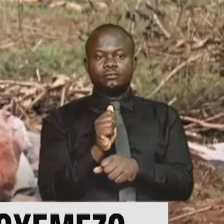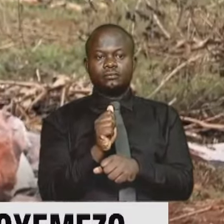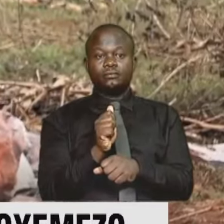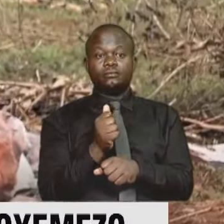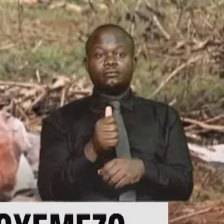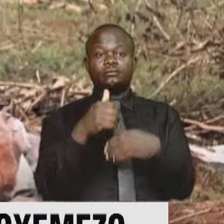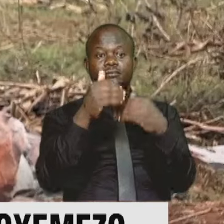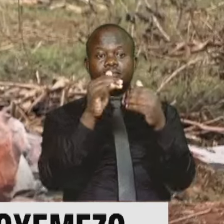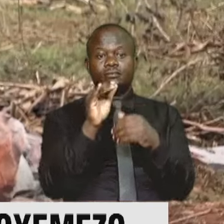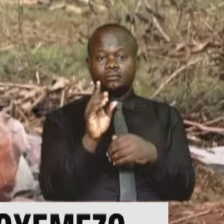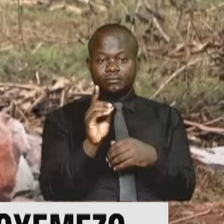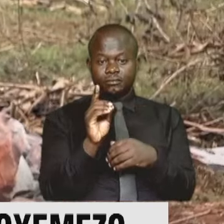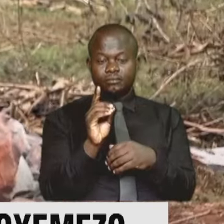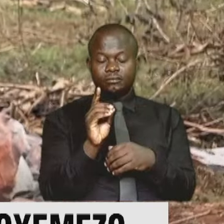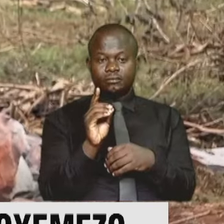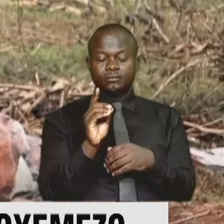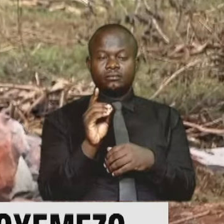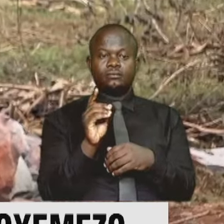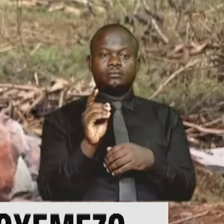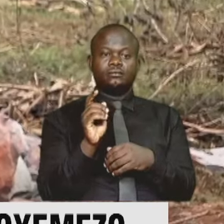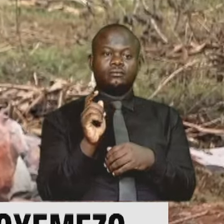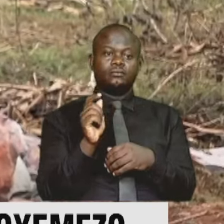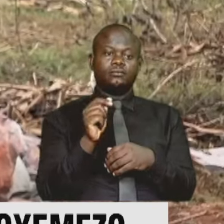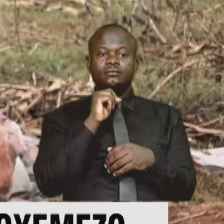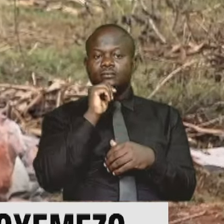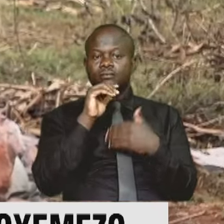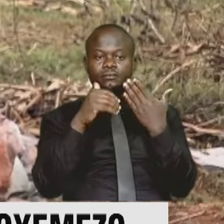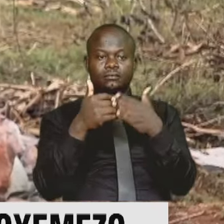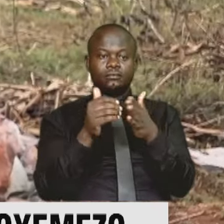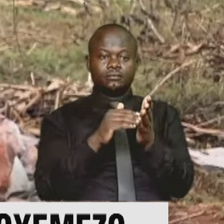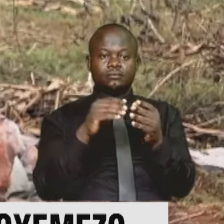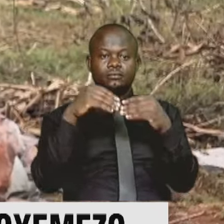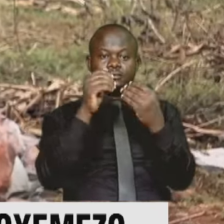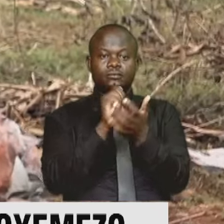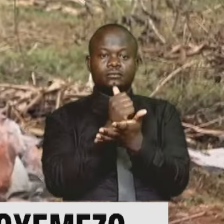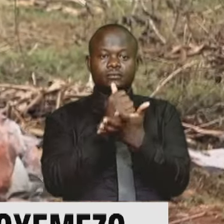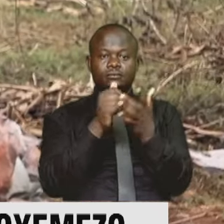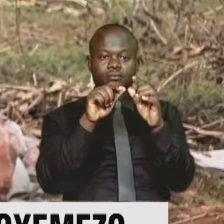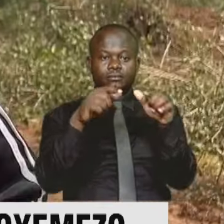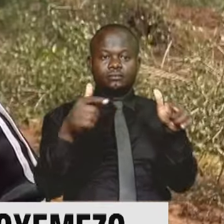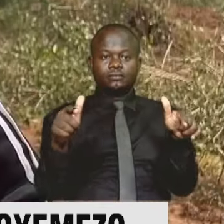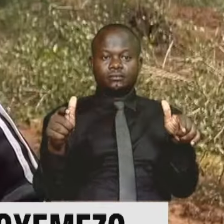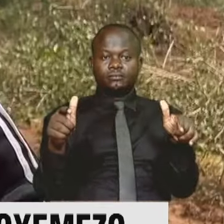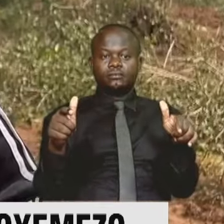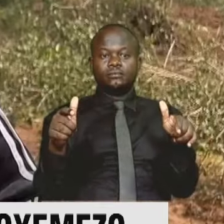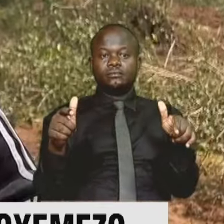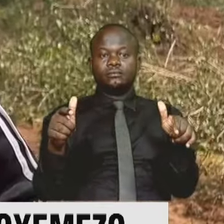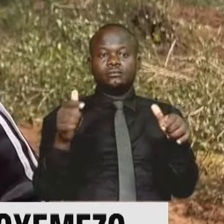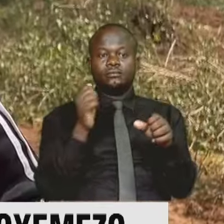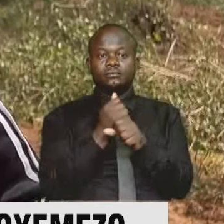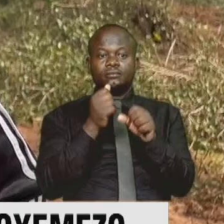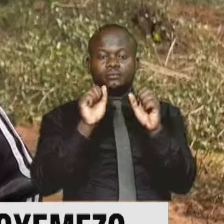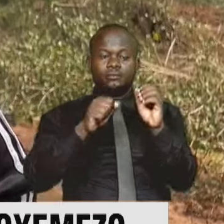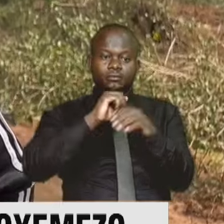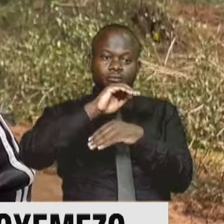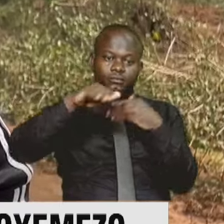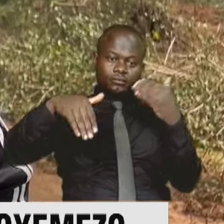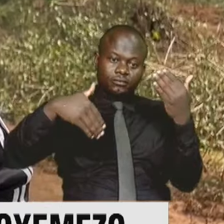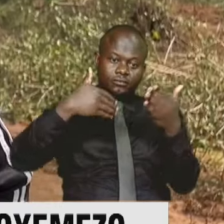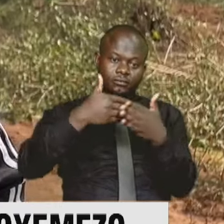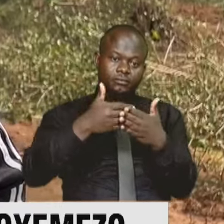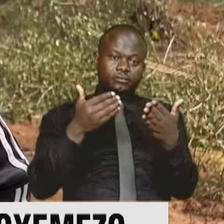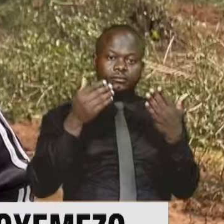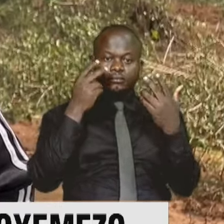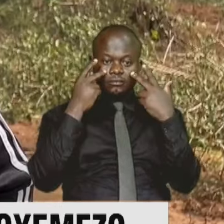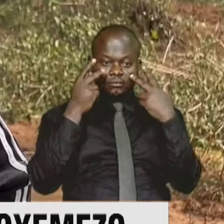fotokopi irangamuntu nanga n'icyangombwa cy'ubutaka ba makashi pawa. Ni ugukora ibishoboka byose